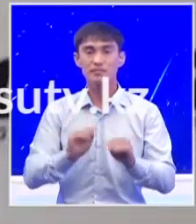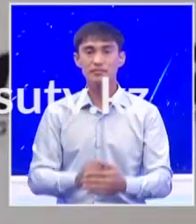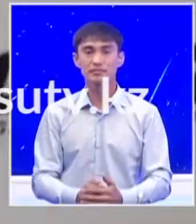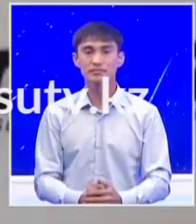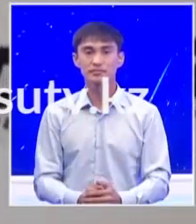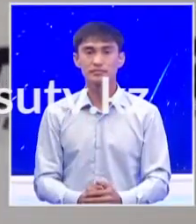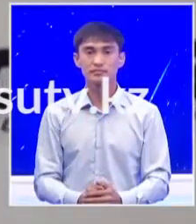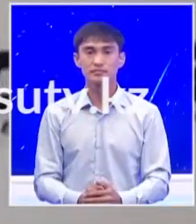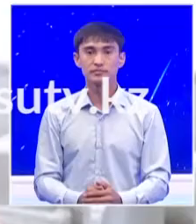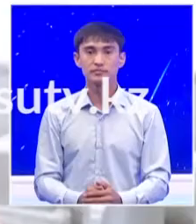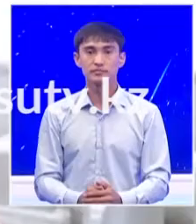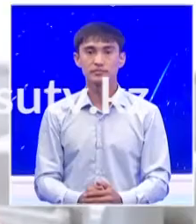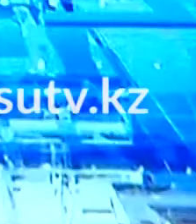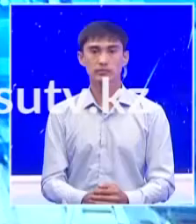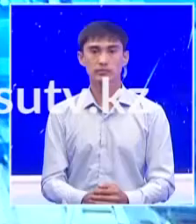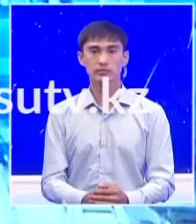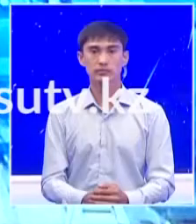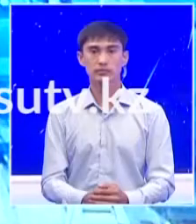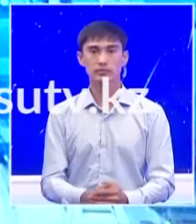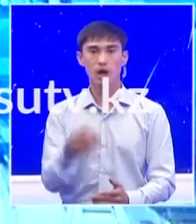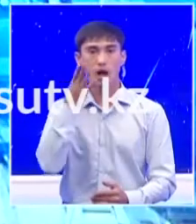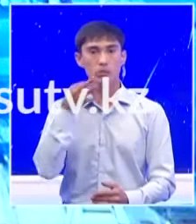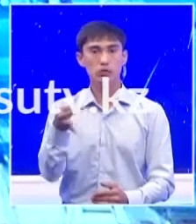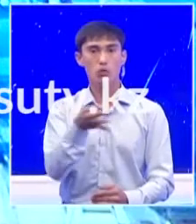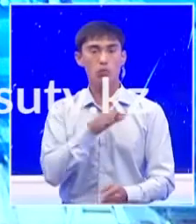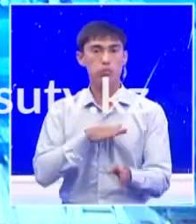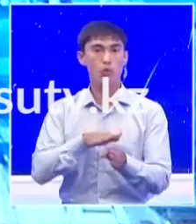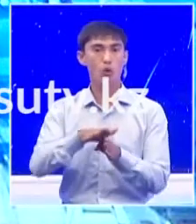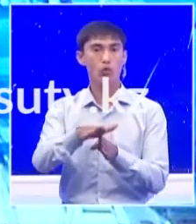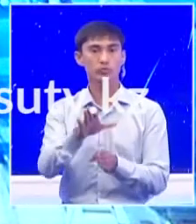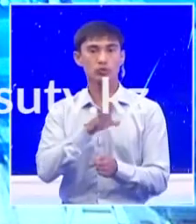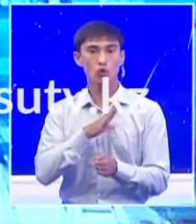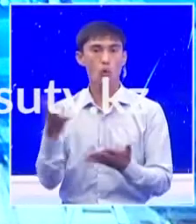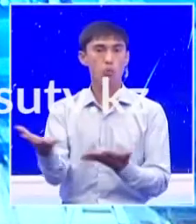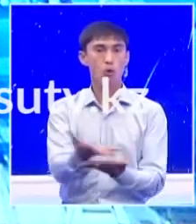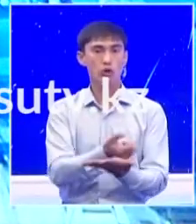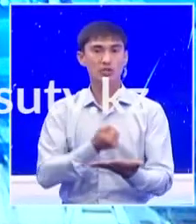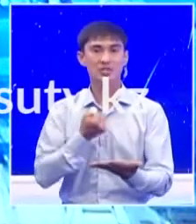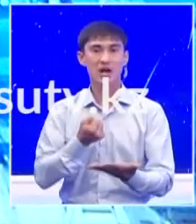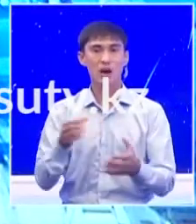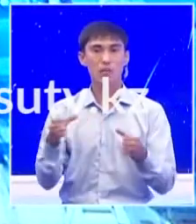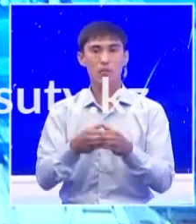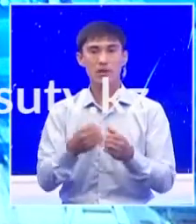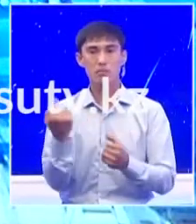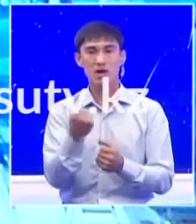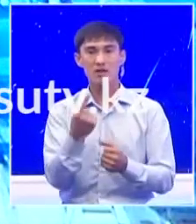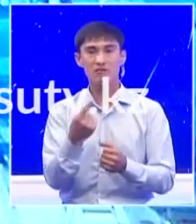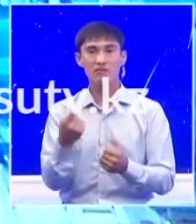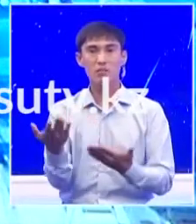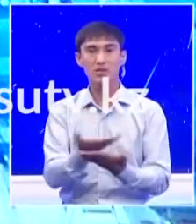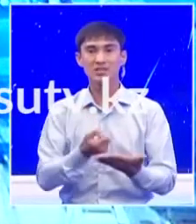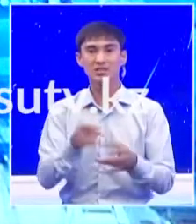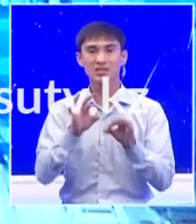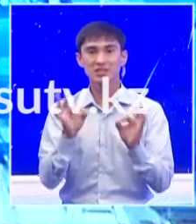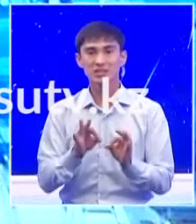Габит Хабдрахман, телеканал Жетісу. В Алматинской области полным ходом идет уборочная кампания. Первыми к осенней